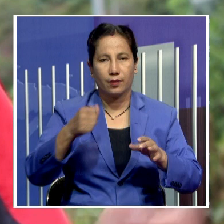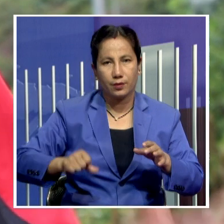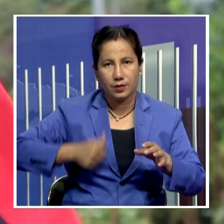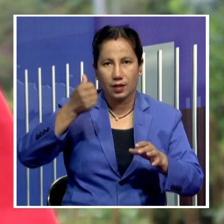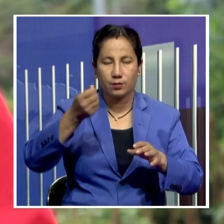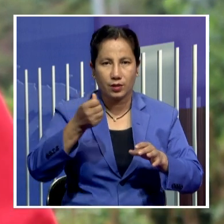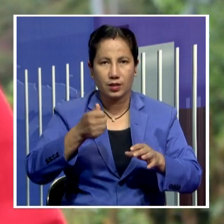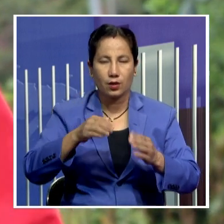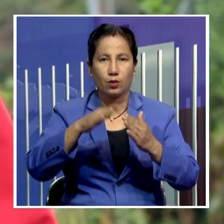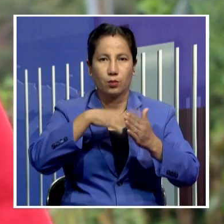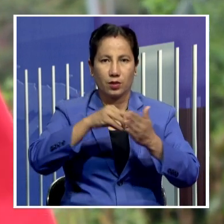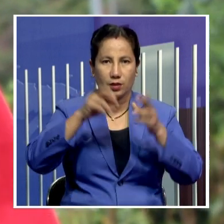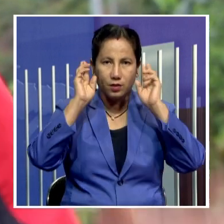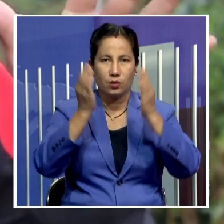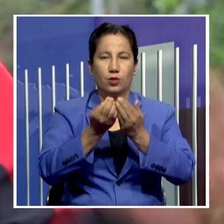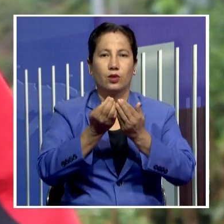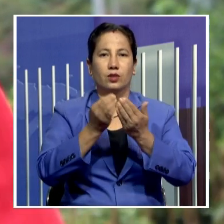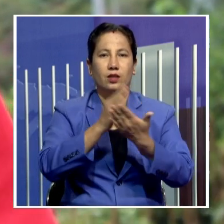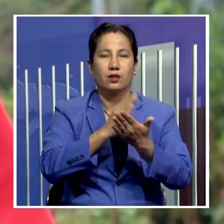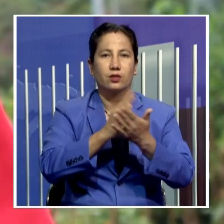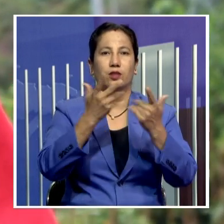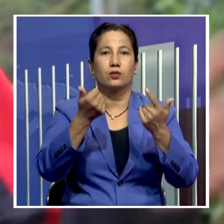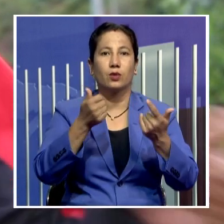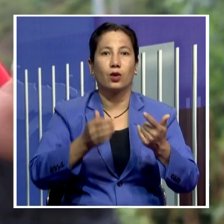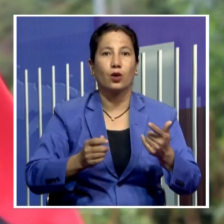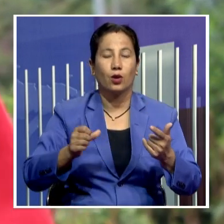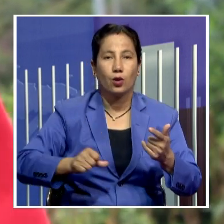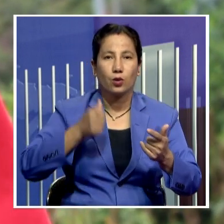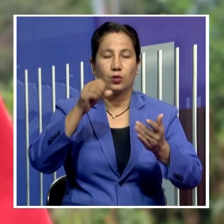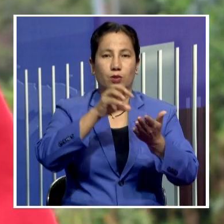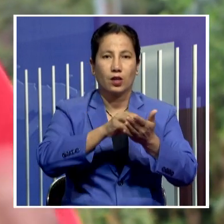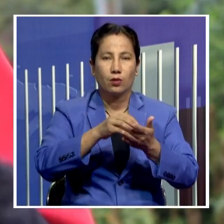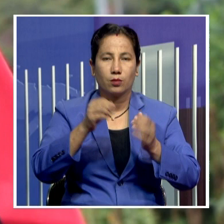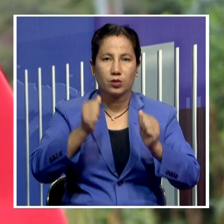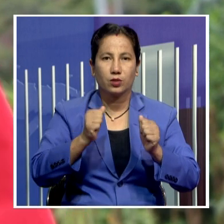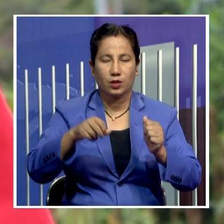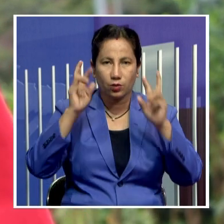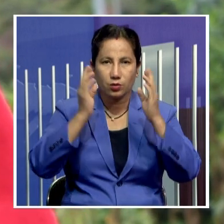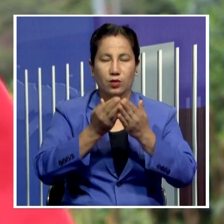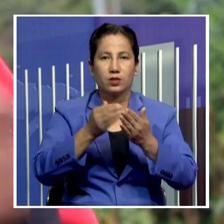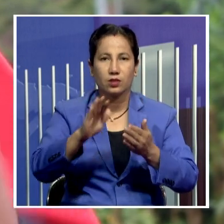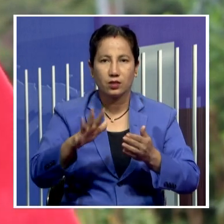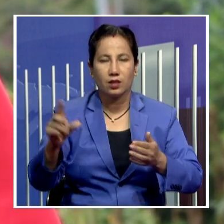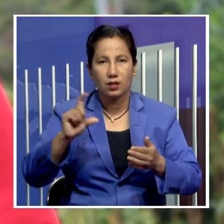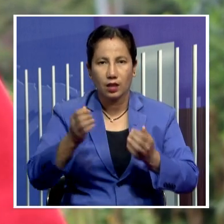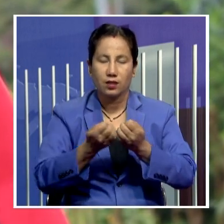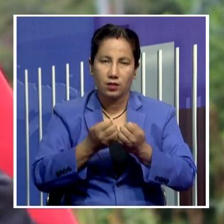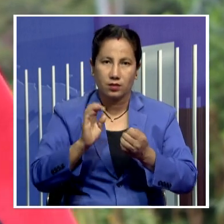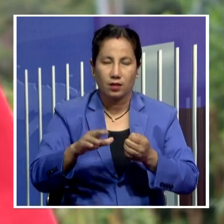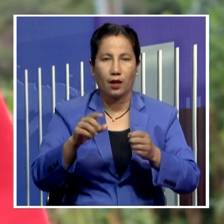धनको परिवारको सुरक्षा कसरी हुन्छ, म कस्तो ठाउँमा बसेको छु, यो ठाउँ सुरक्षित छ छैन ख्याल गर्नु पर्यो।